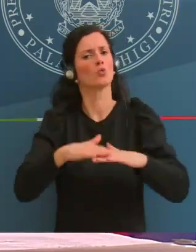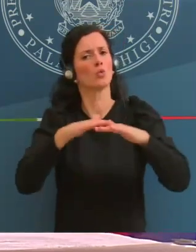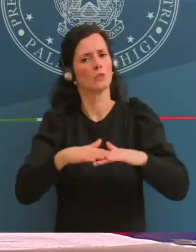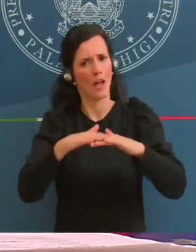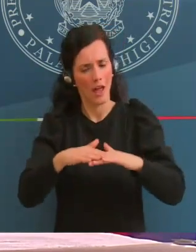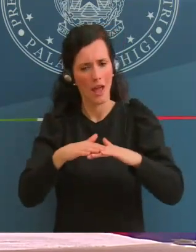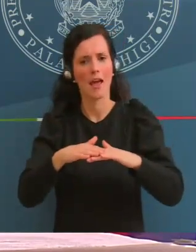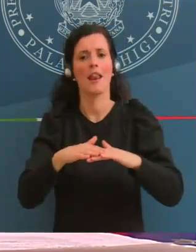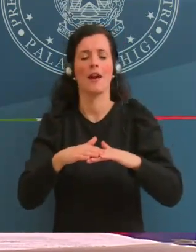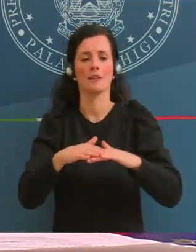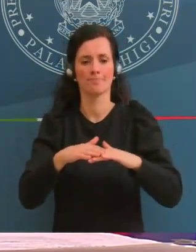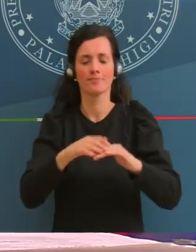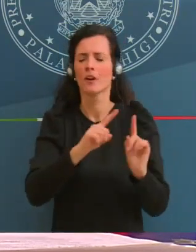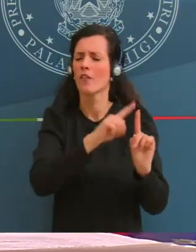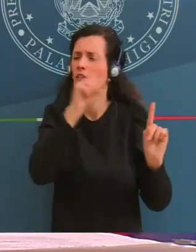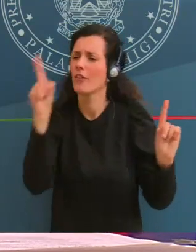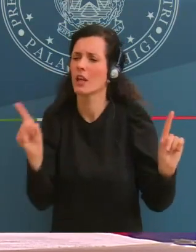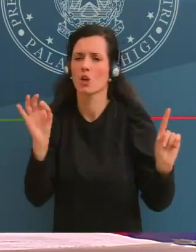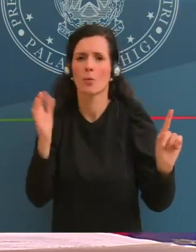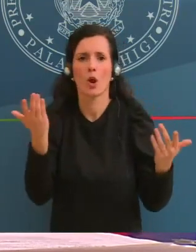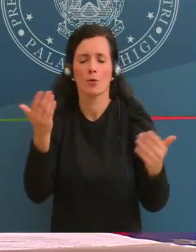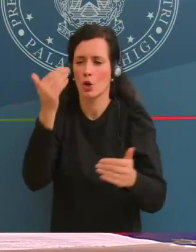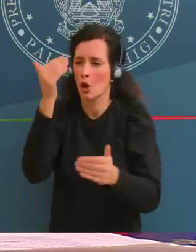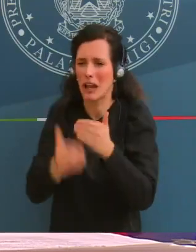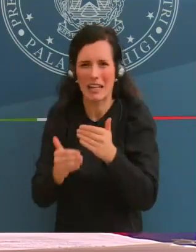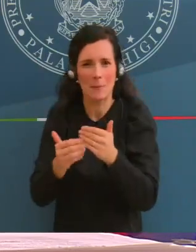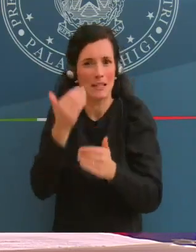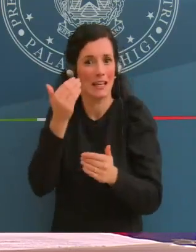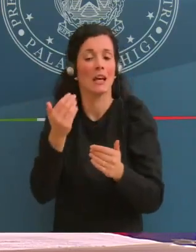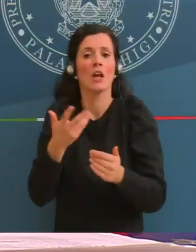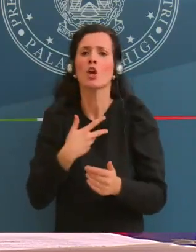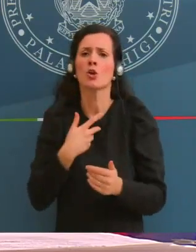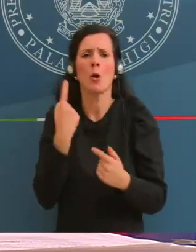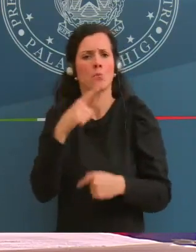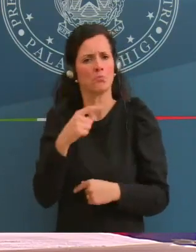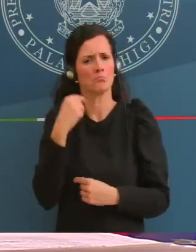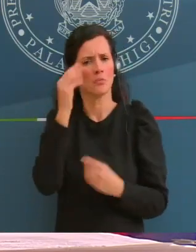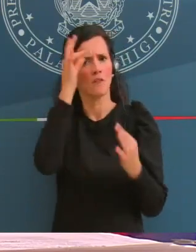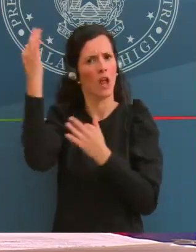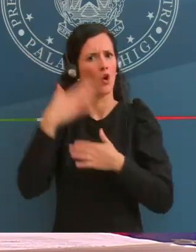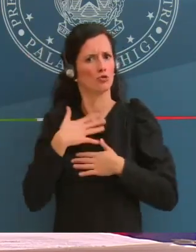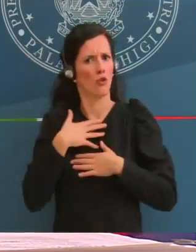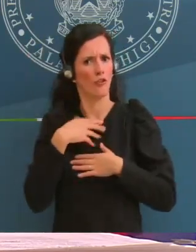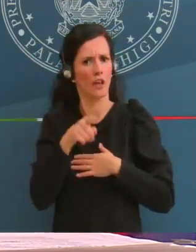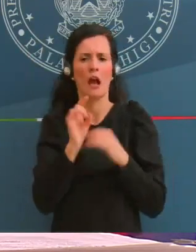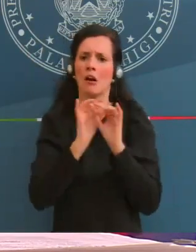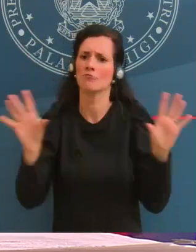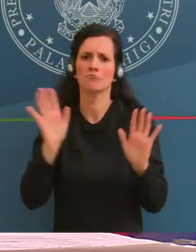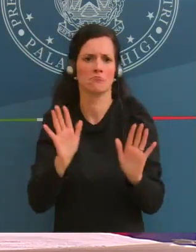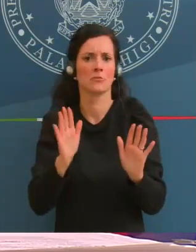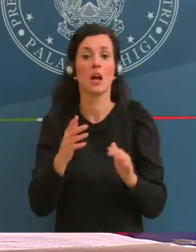nostra costituzione assolutamente quindi se noi siamo in una condizione di gestire la curva del contagio